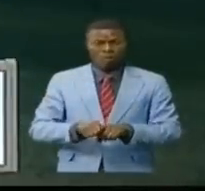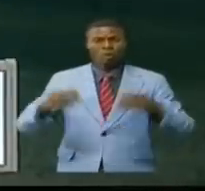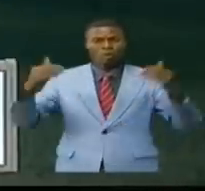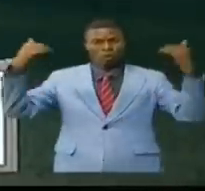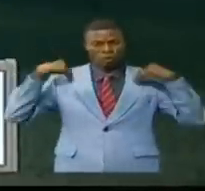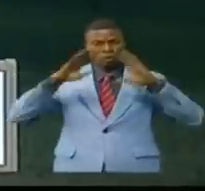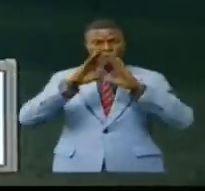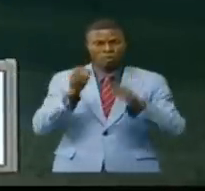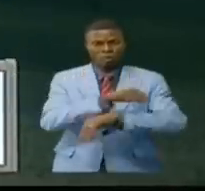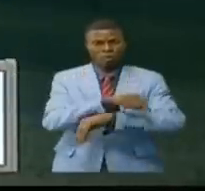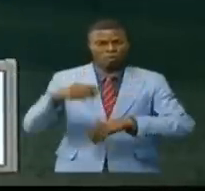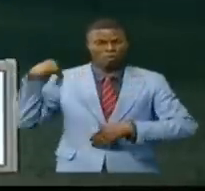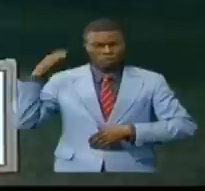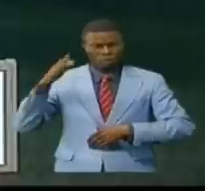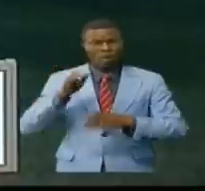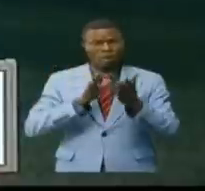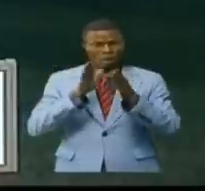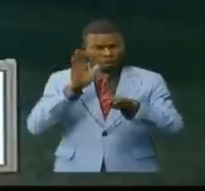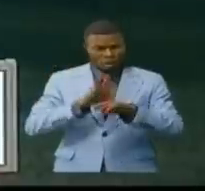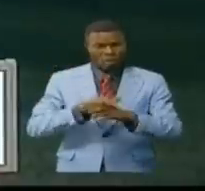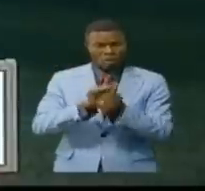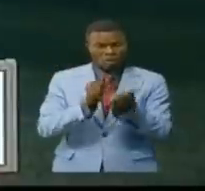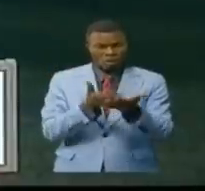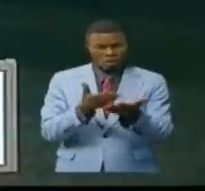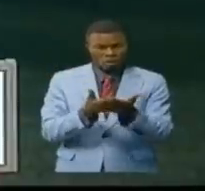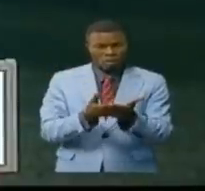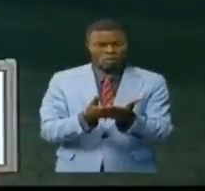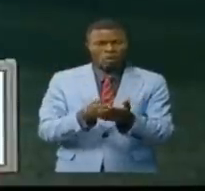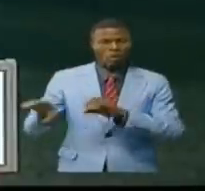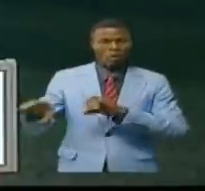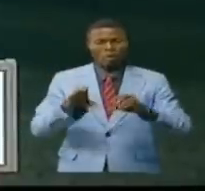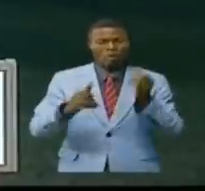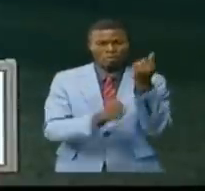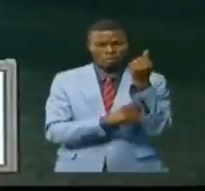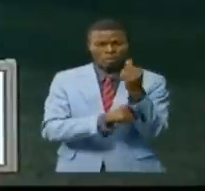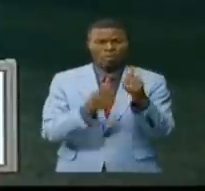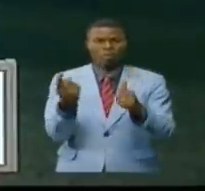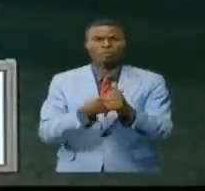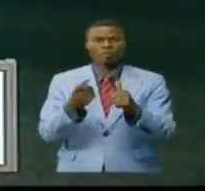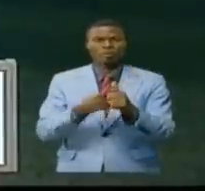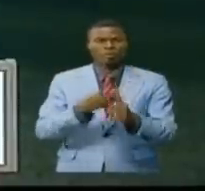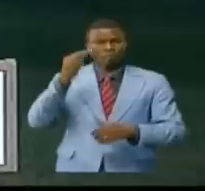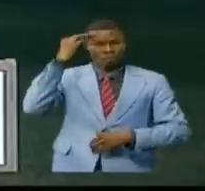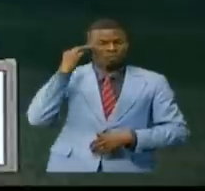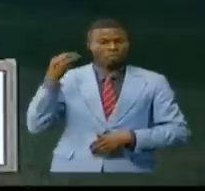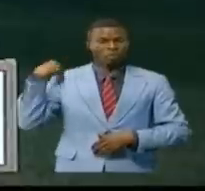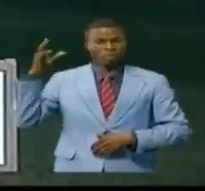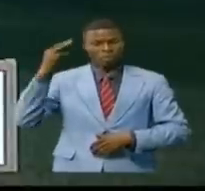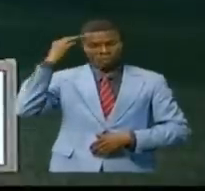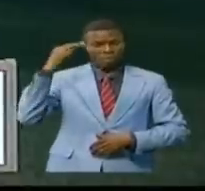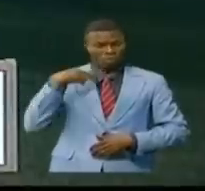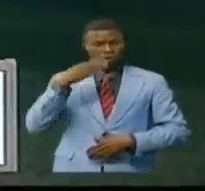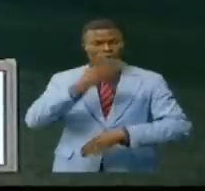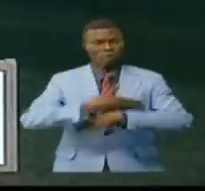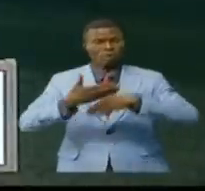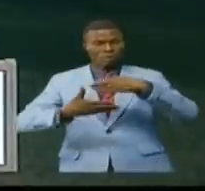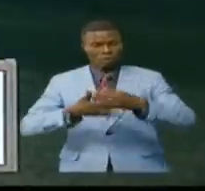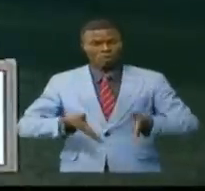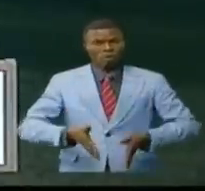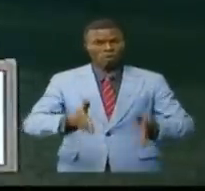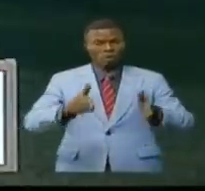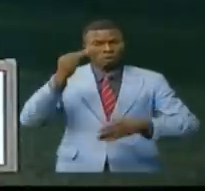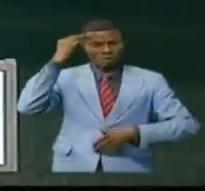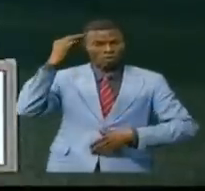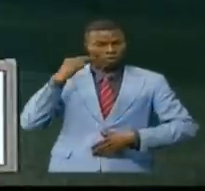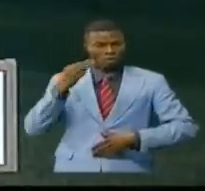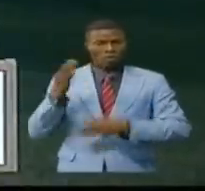des institutions publiques concernées par la mobilité de personnes, particulièrement le ministre d'État, ministre des Infrastructures, le